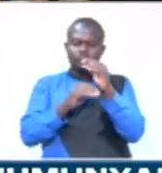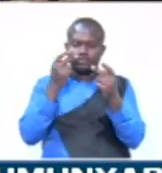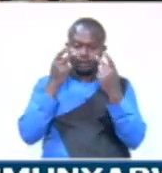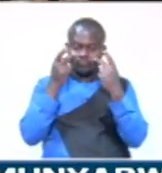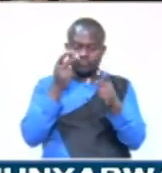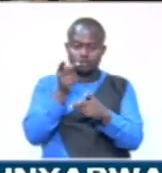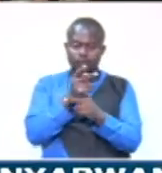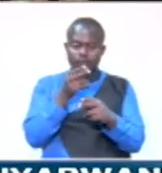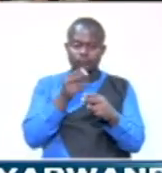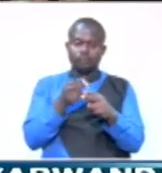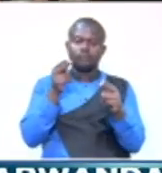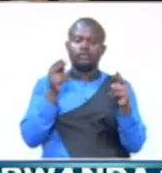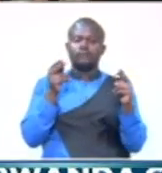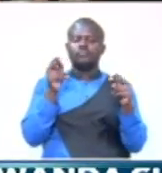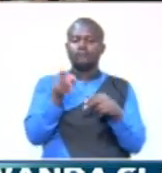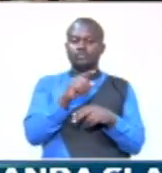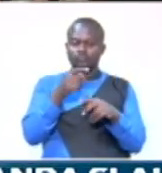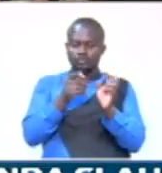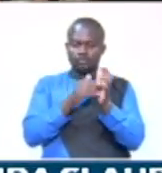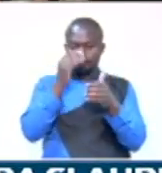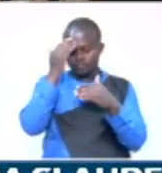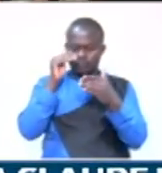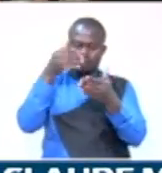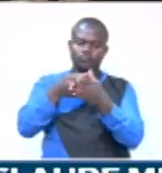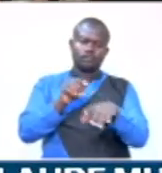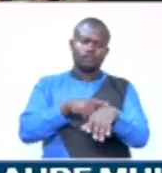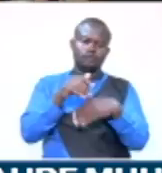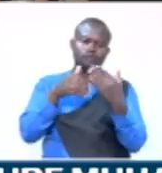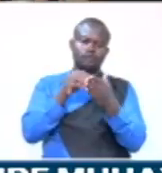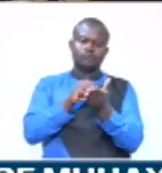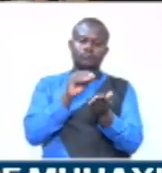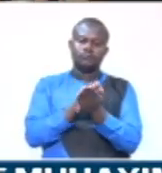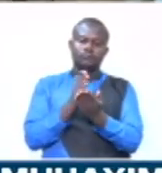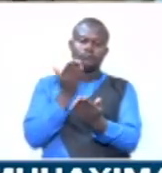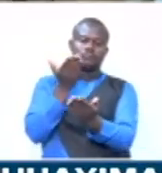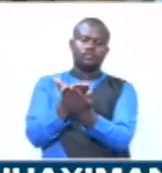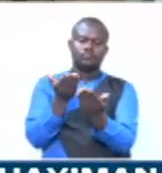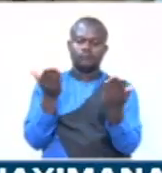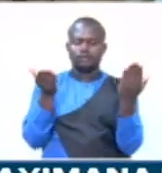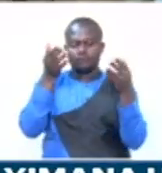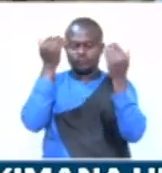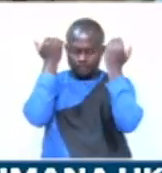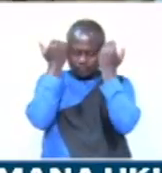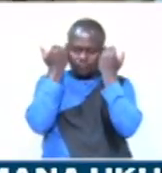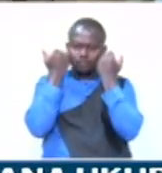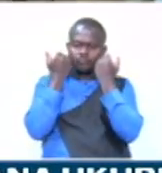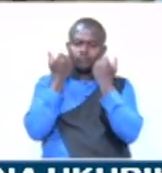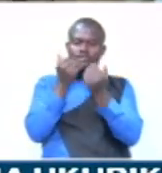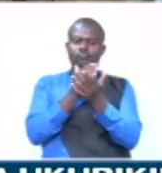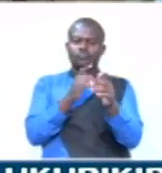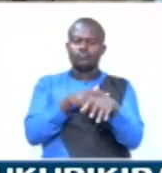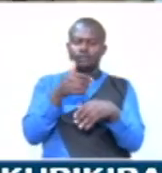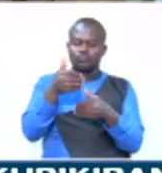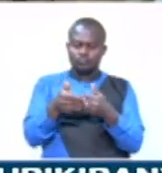butinda. Nibyo ngibyo babirimo, ariko nanone kugira ngo umuntu azagere igihe cyo kugira ngo dosiye igere imbere y'urukiko, nabyo ubona ari